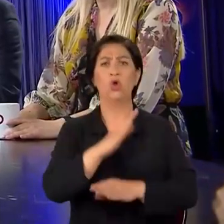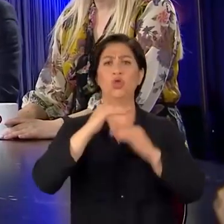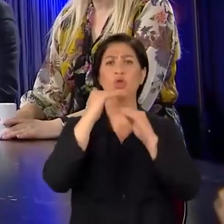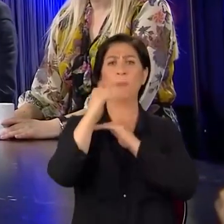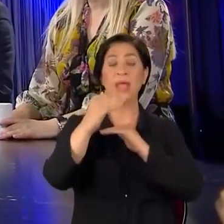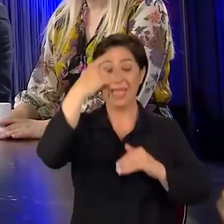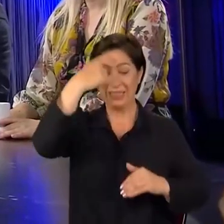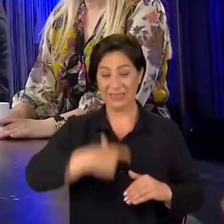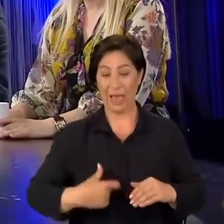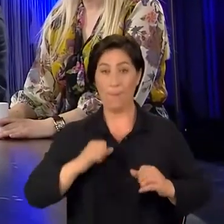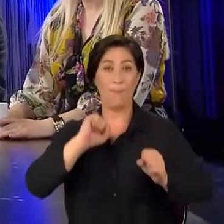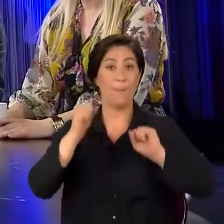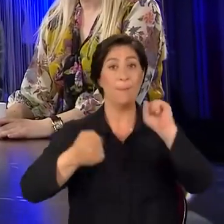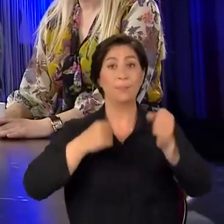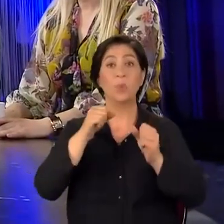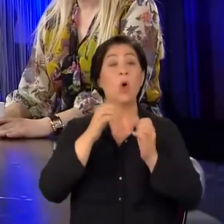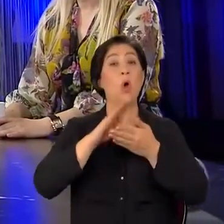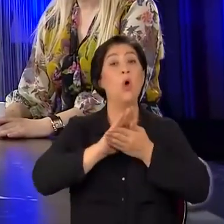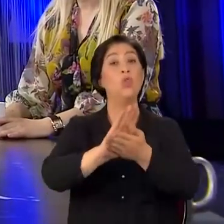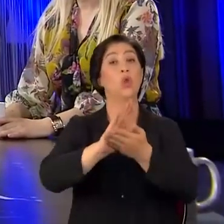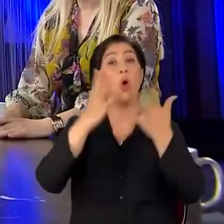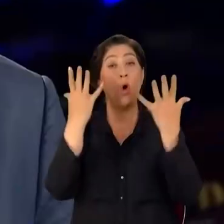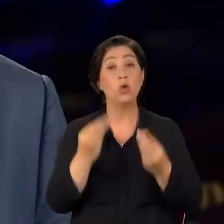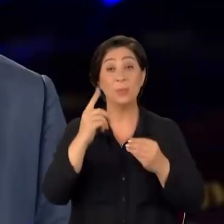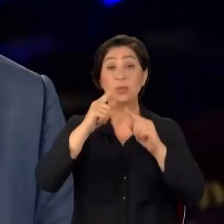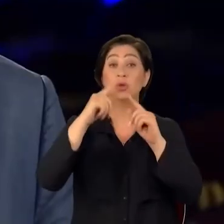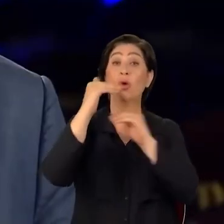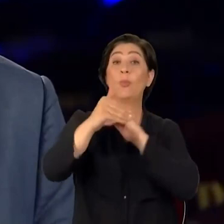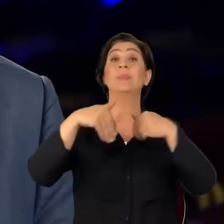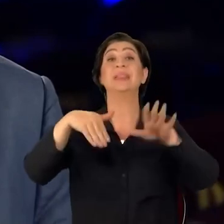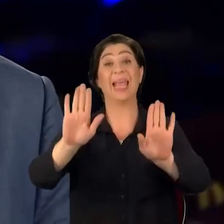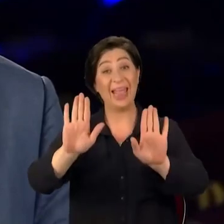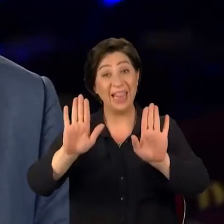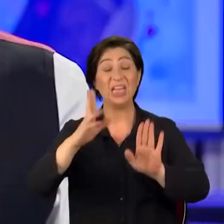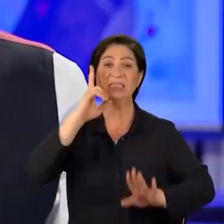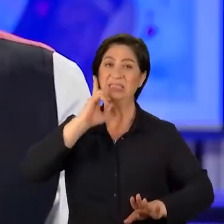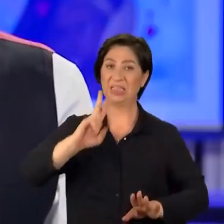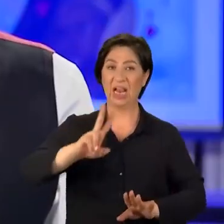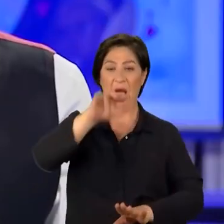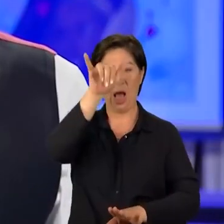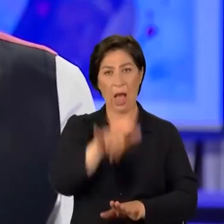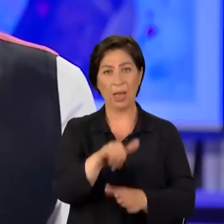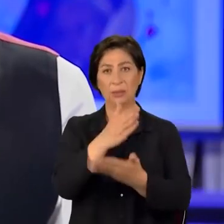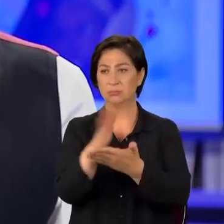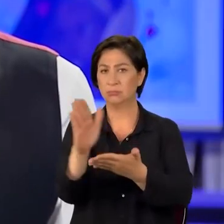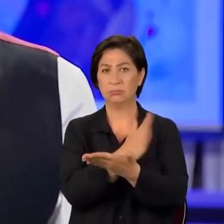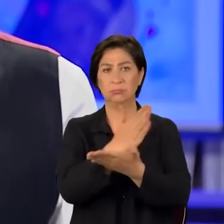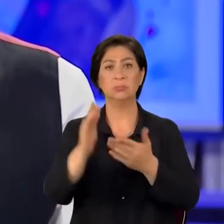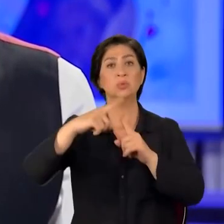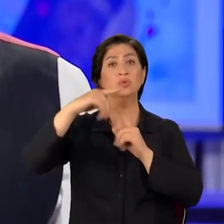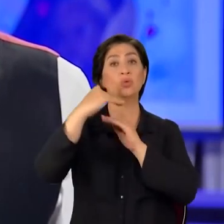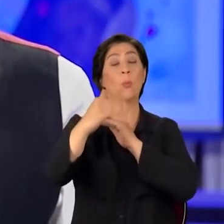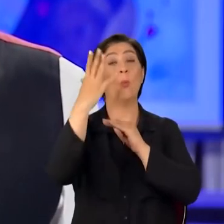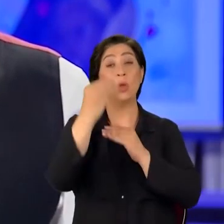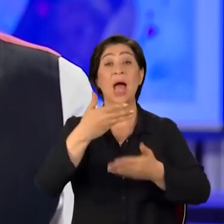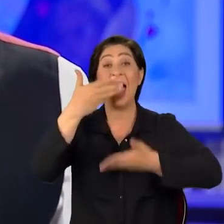kişisel performansın ödüllendirildiği bir toplum değil, zenginliklerin hakkaniyetli olarak dağıtıldığı bir toplum olarak ifade